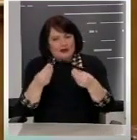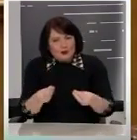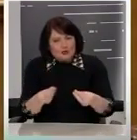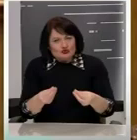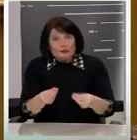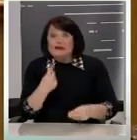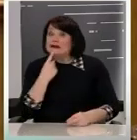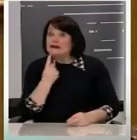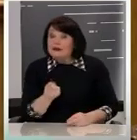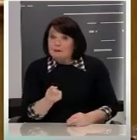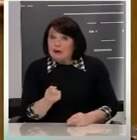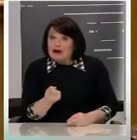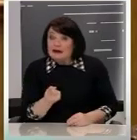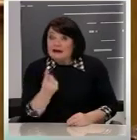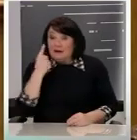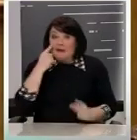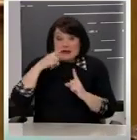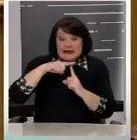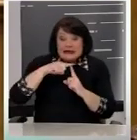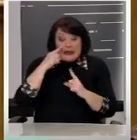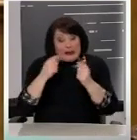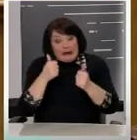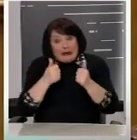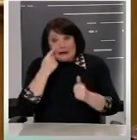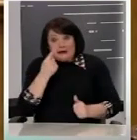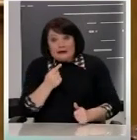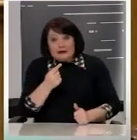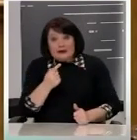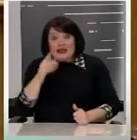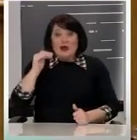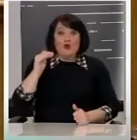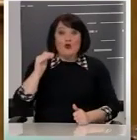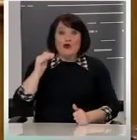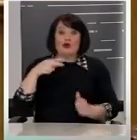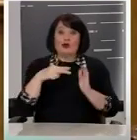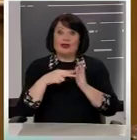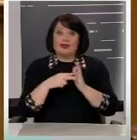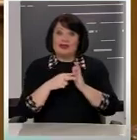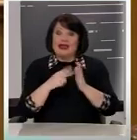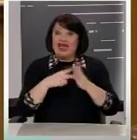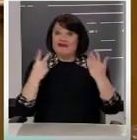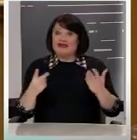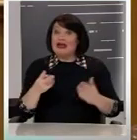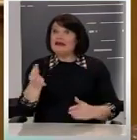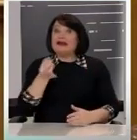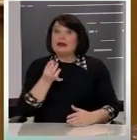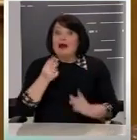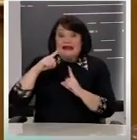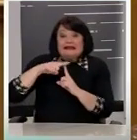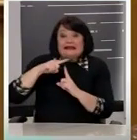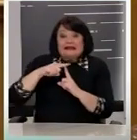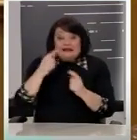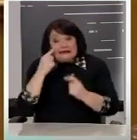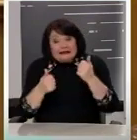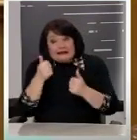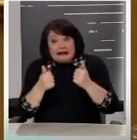πει για τεστ? Ήσασταν όλοι εδώ τον Ιούλιο το 2017. Τι είναι το τεστ αν είναι